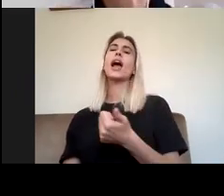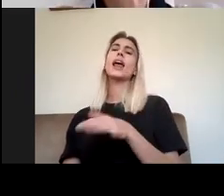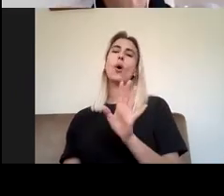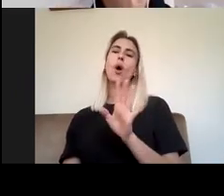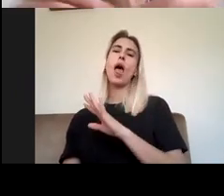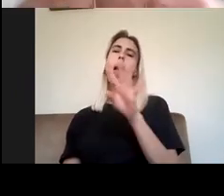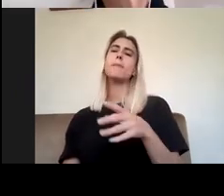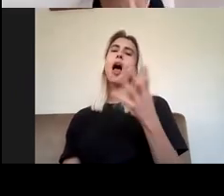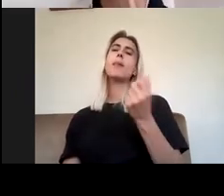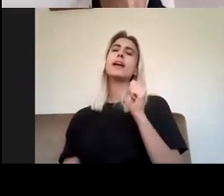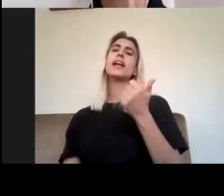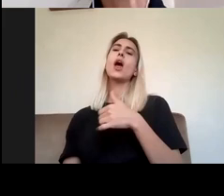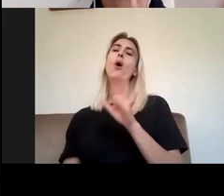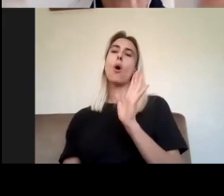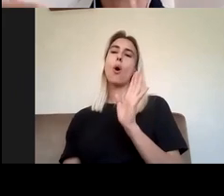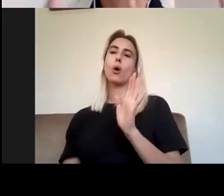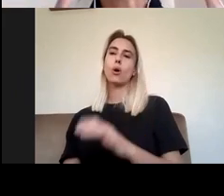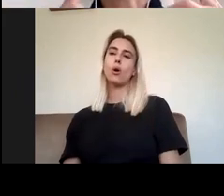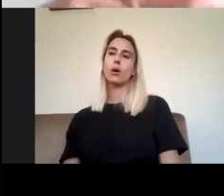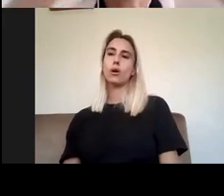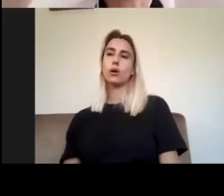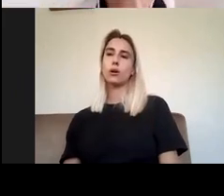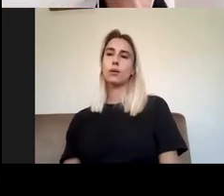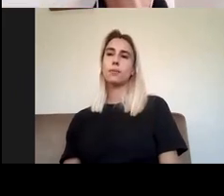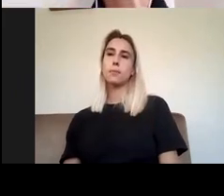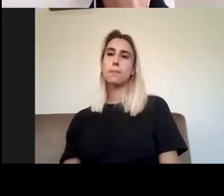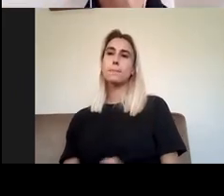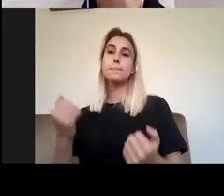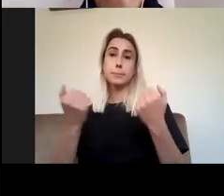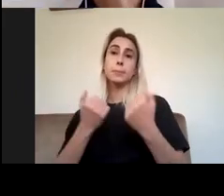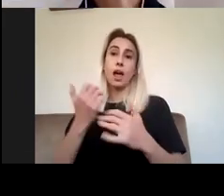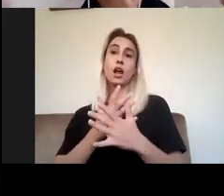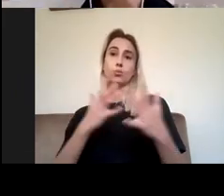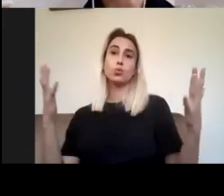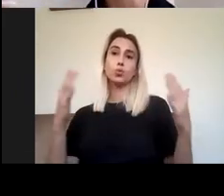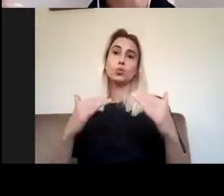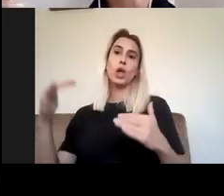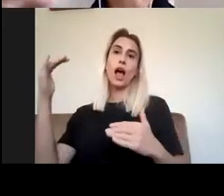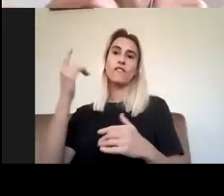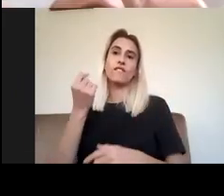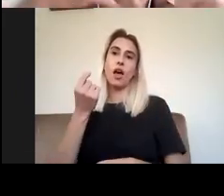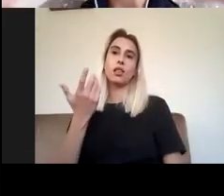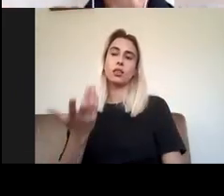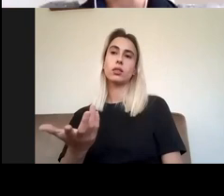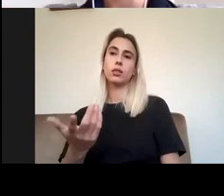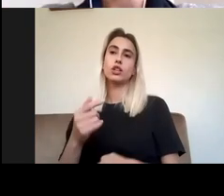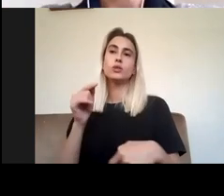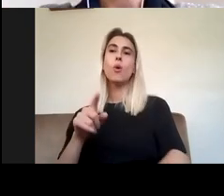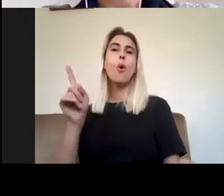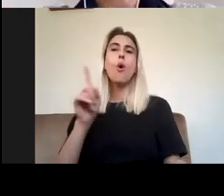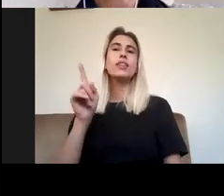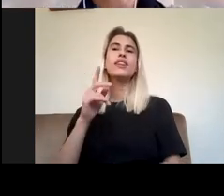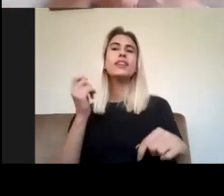Hepsini almamıza gerek yok. Filolar da büyük. Bu arada yani araç filoları da inanılmaz yüksek rakamlarda yani. Bugün 10 tane